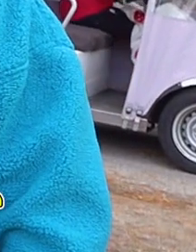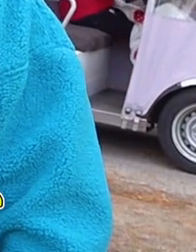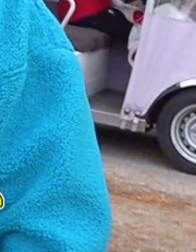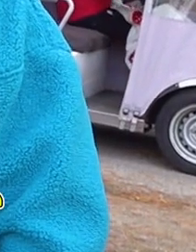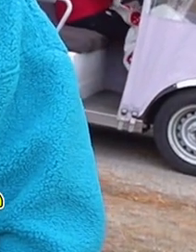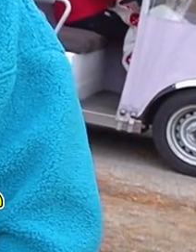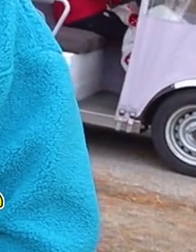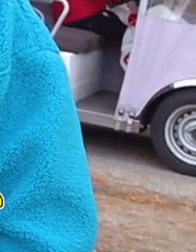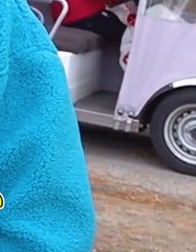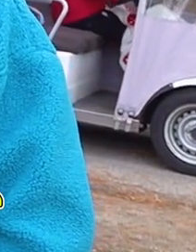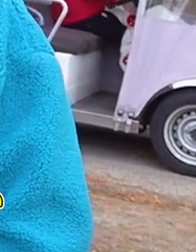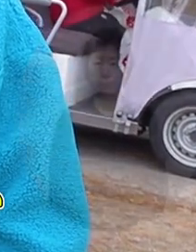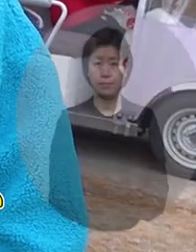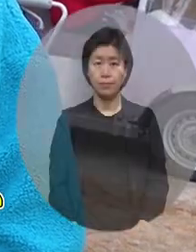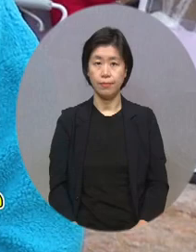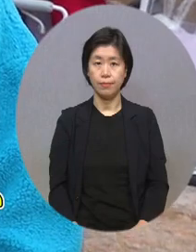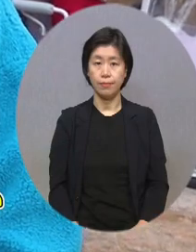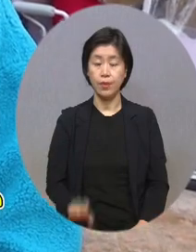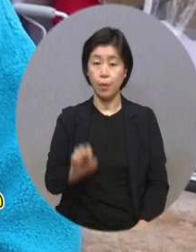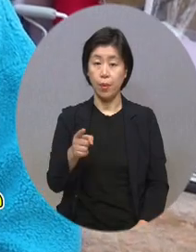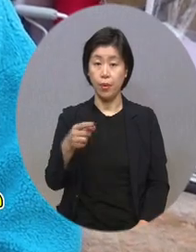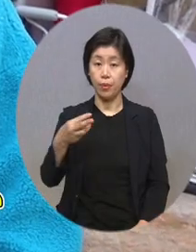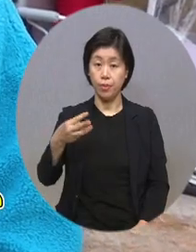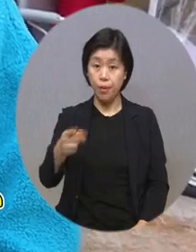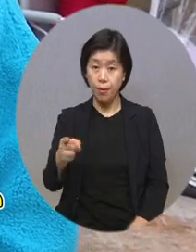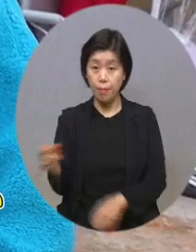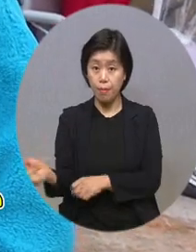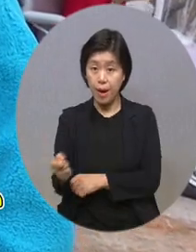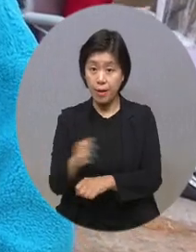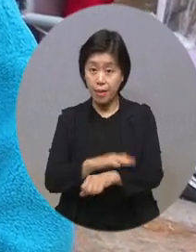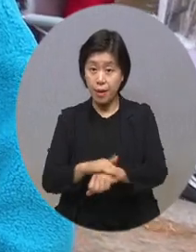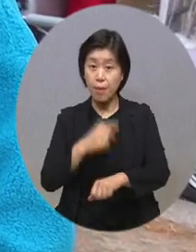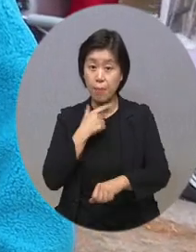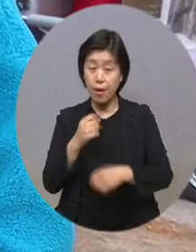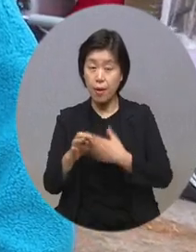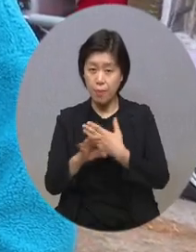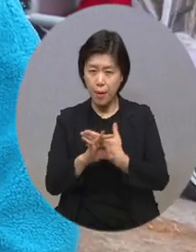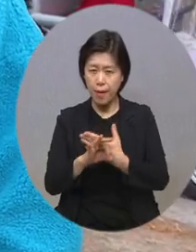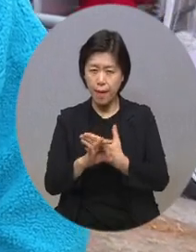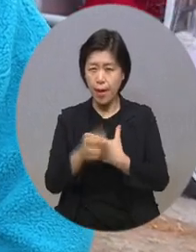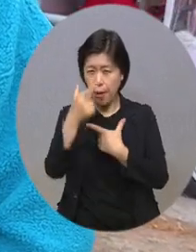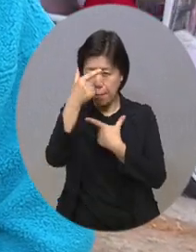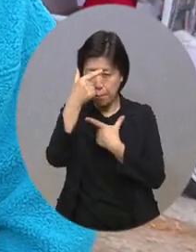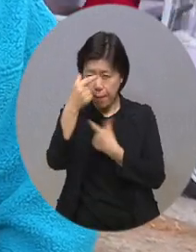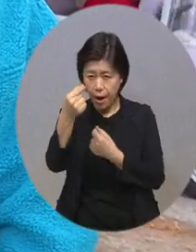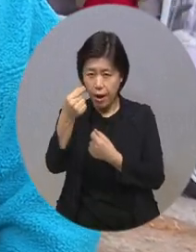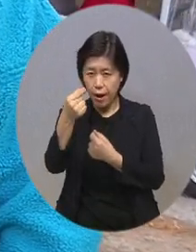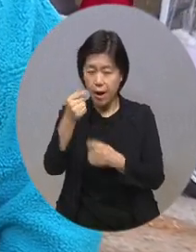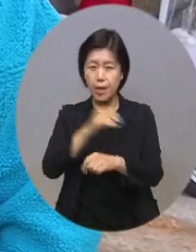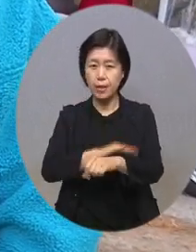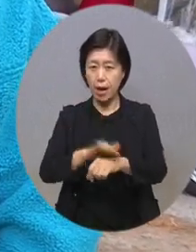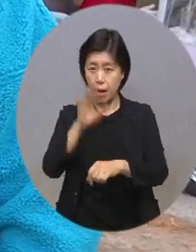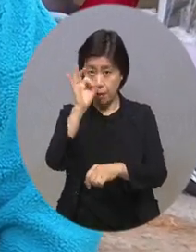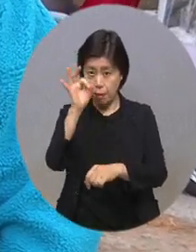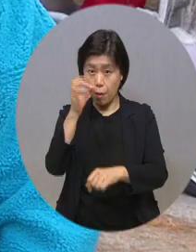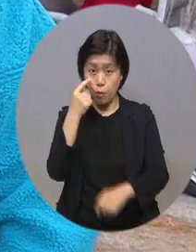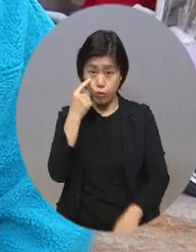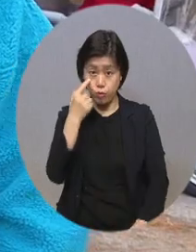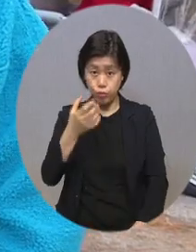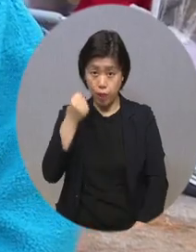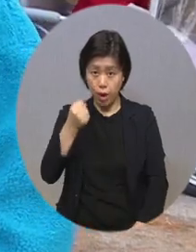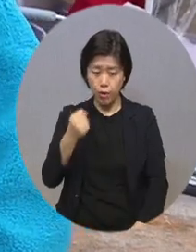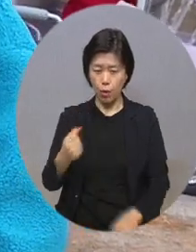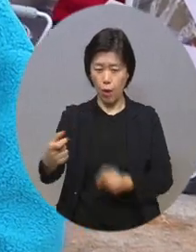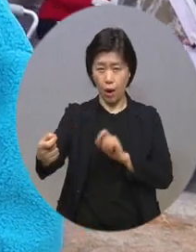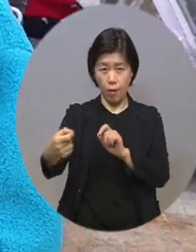퍼터도 잘하는 거려면은 두 가지만 명심하시면 돼요. 정확한 라인을 보는 눈하고 거리. 그럼